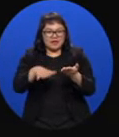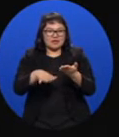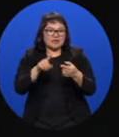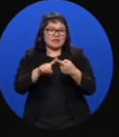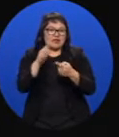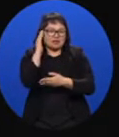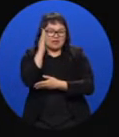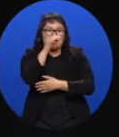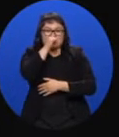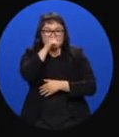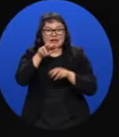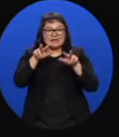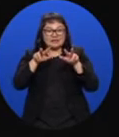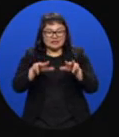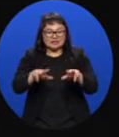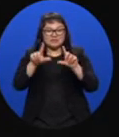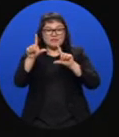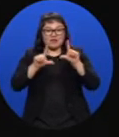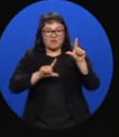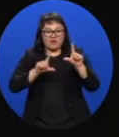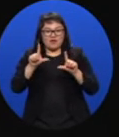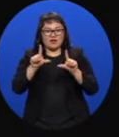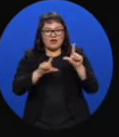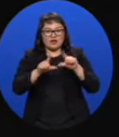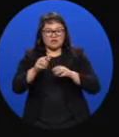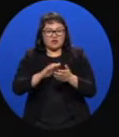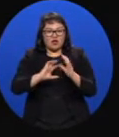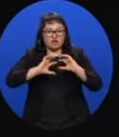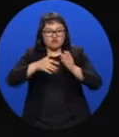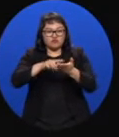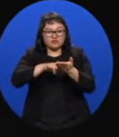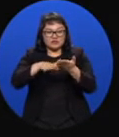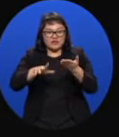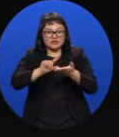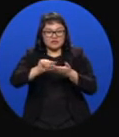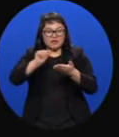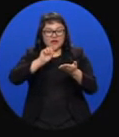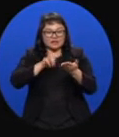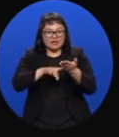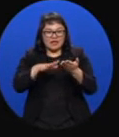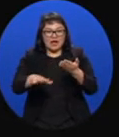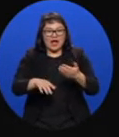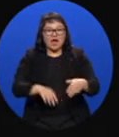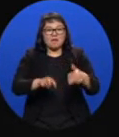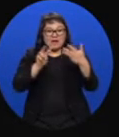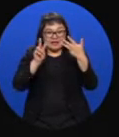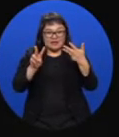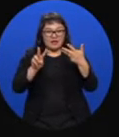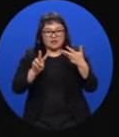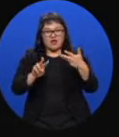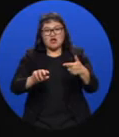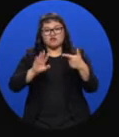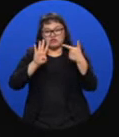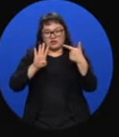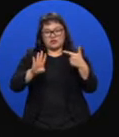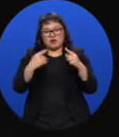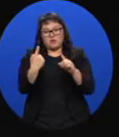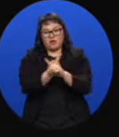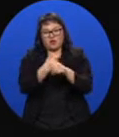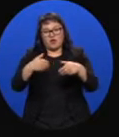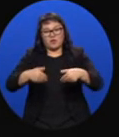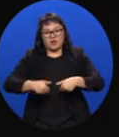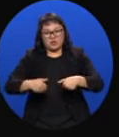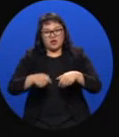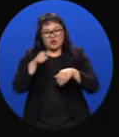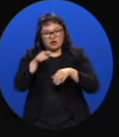없습니다. 지금 현재 국세와 지방세 비율이 8대 2인데 6대 4로 변경이 돼야 된다고 봅니다. 그런